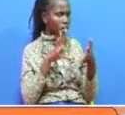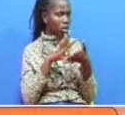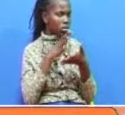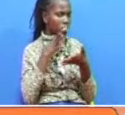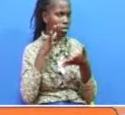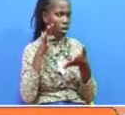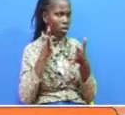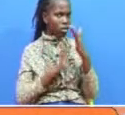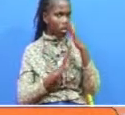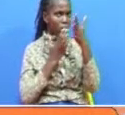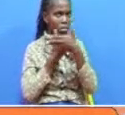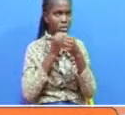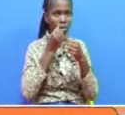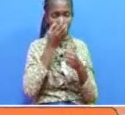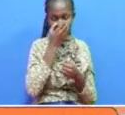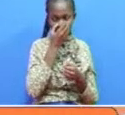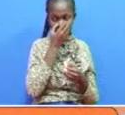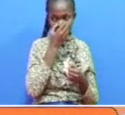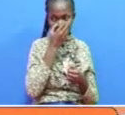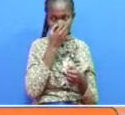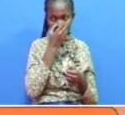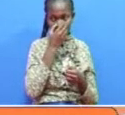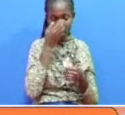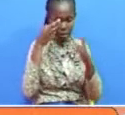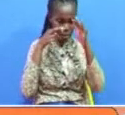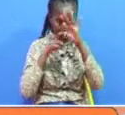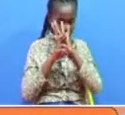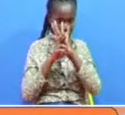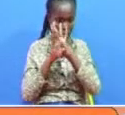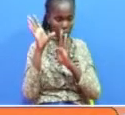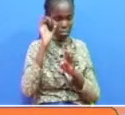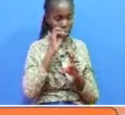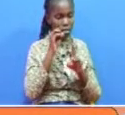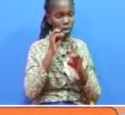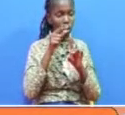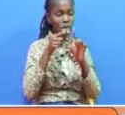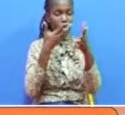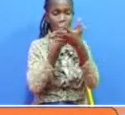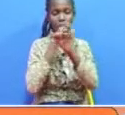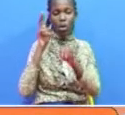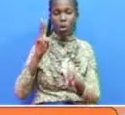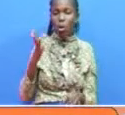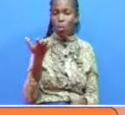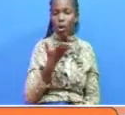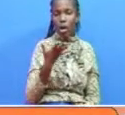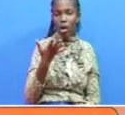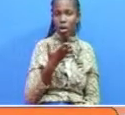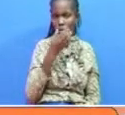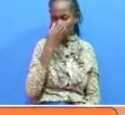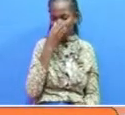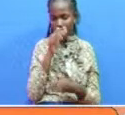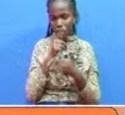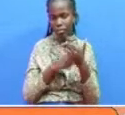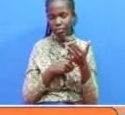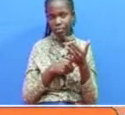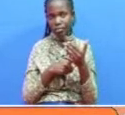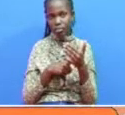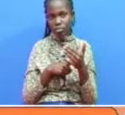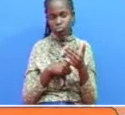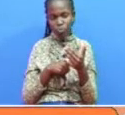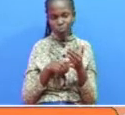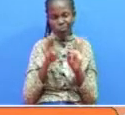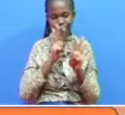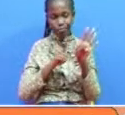ni munini wa Musumbi William Ruto kukosa ndaya kulakwe Musumbi Uhuru Kenyatta balawa mwenda kuya ndhi